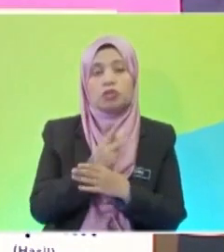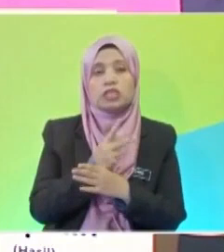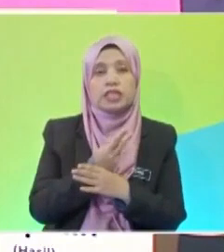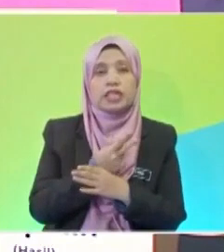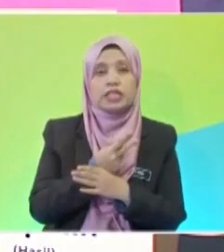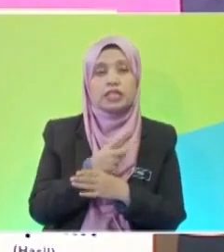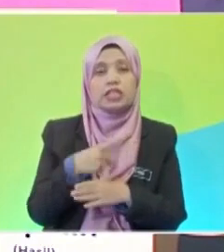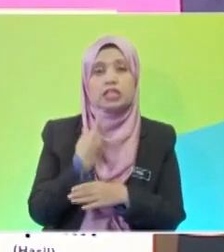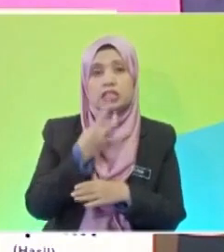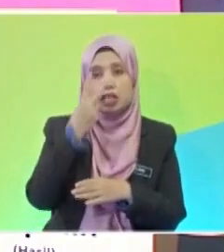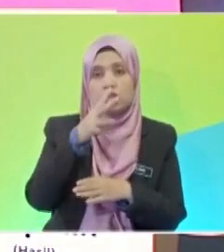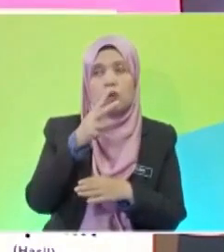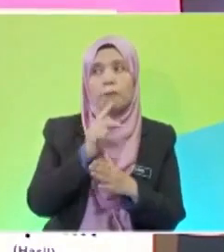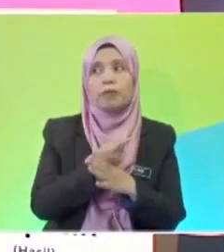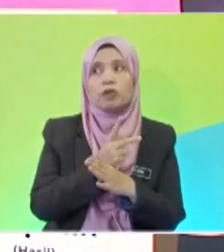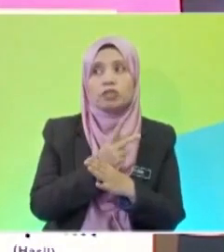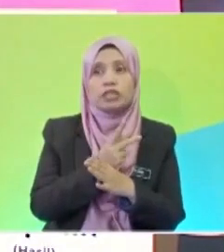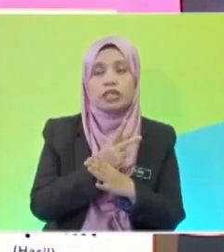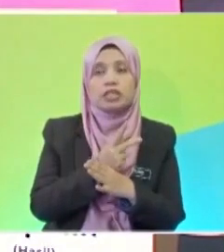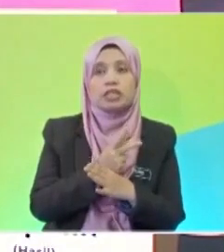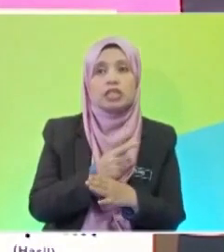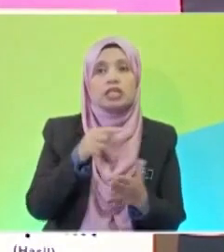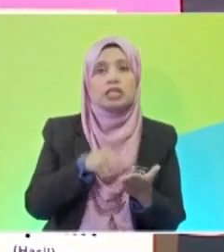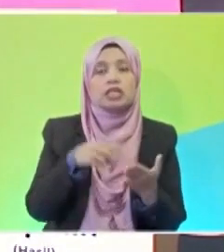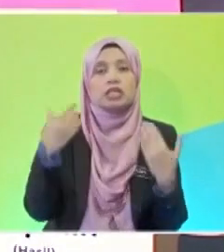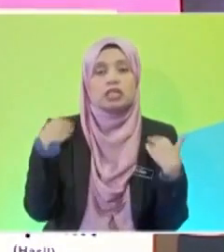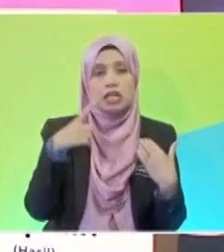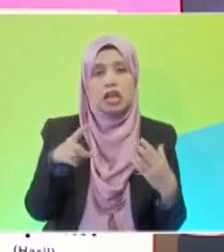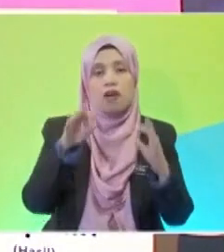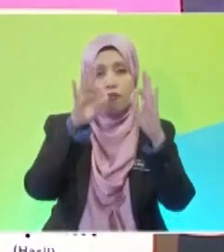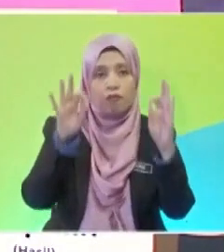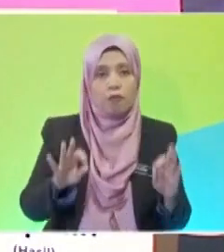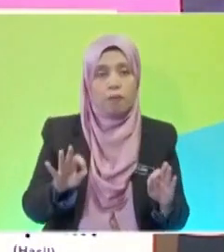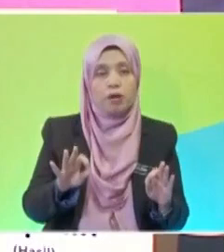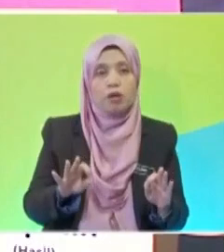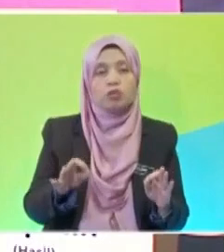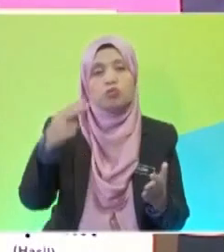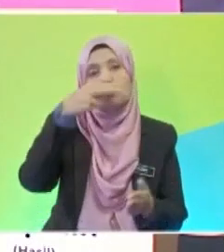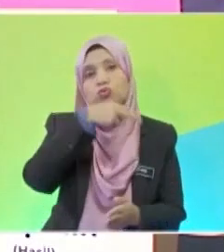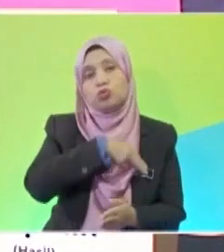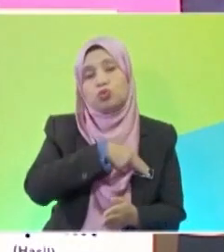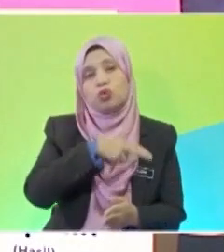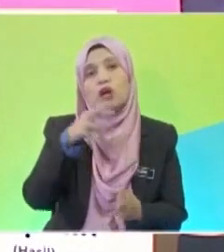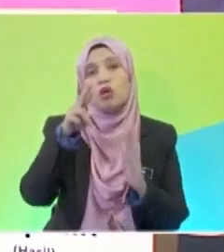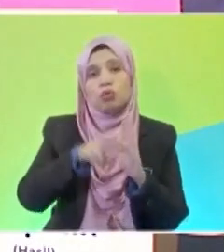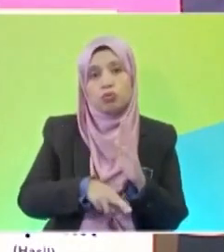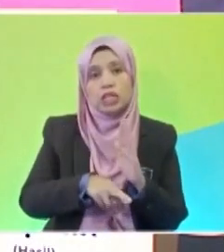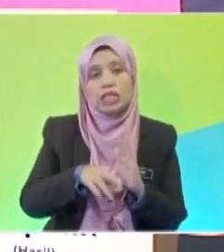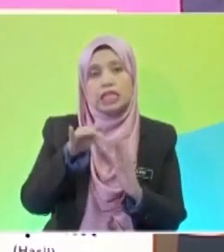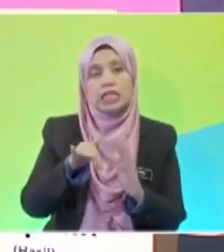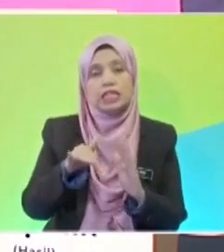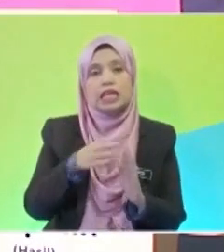Kita lihat kepada perkongsian. Okey, ini adalah format akaun perdagangan dan untung rugi dan juga yang